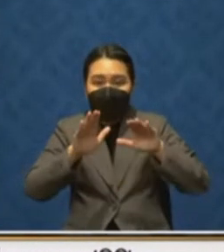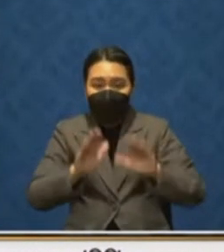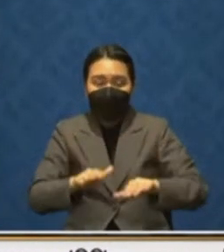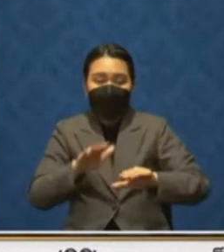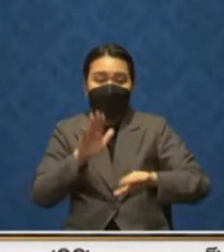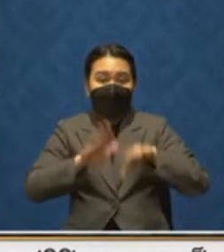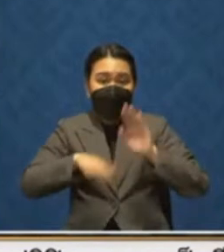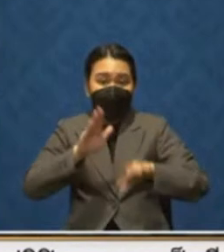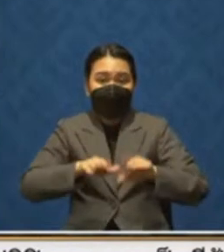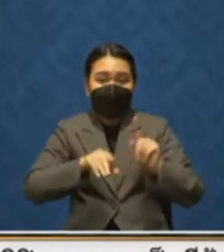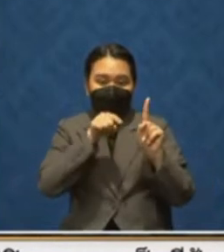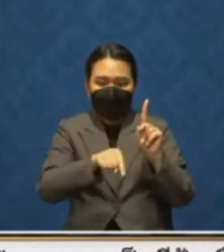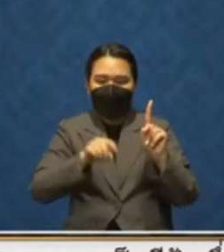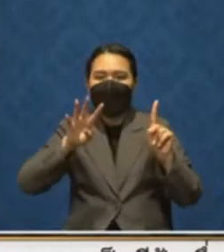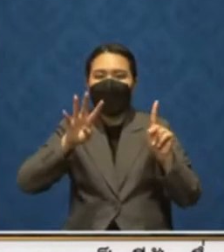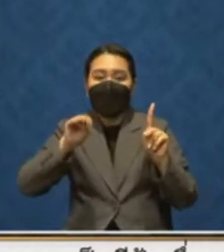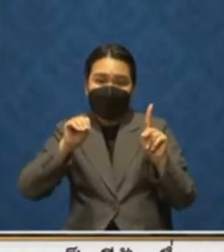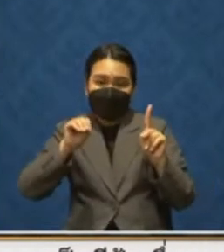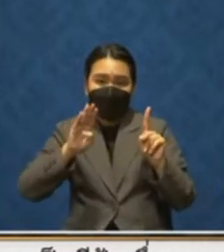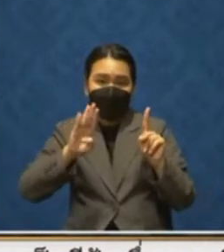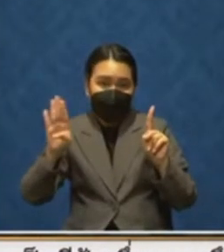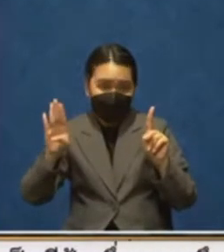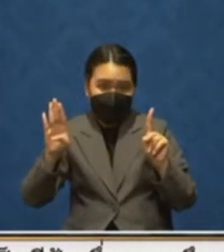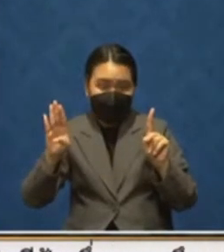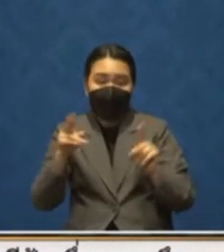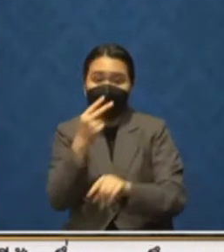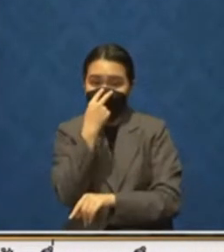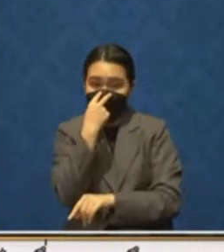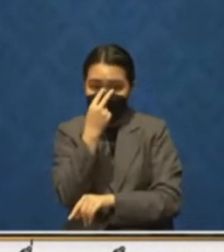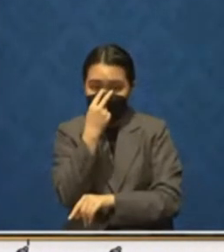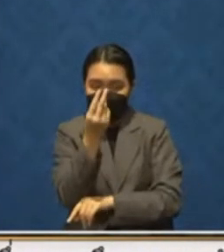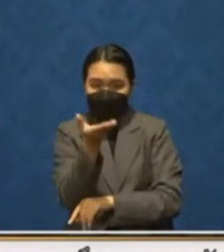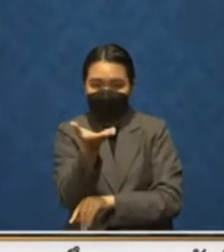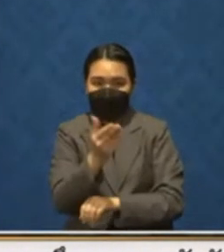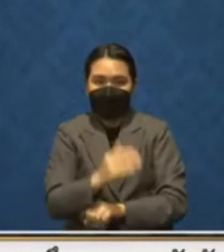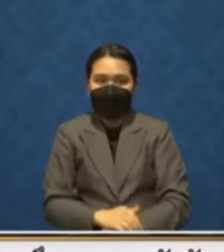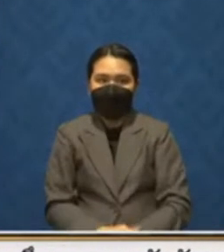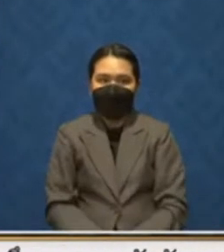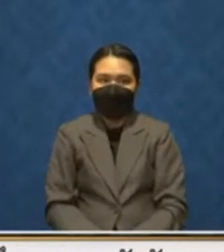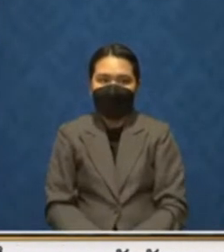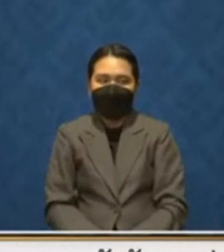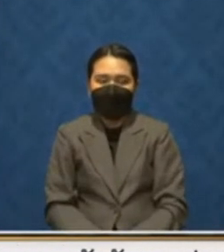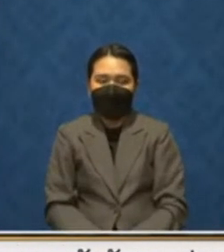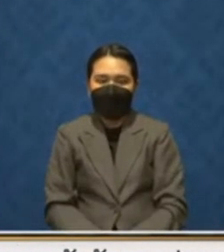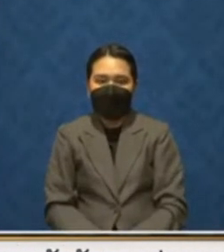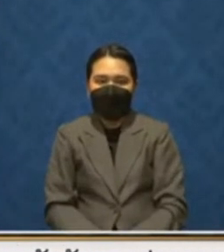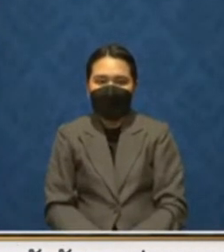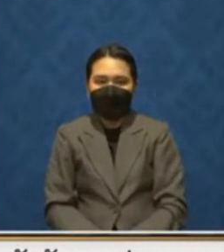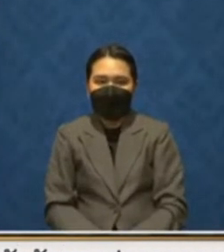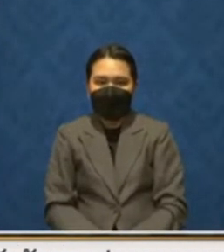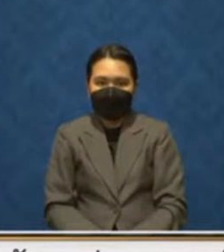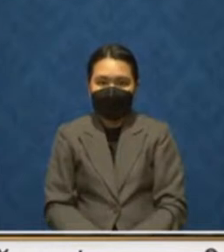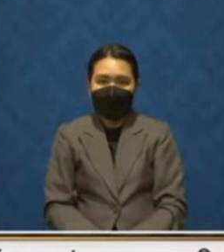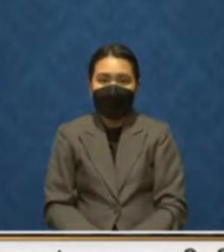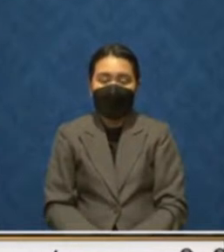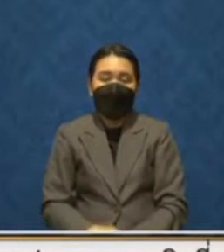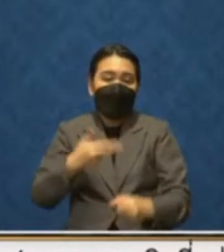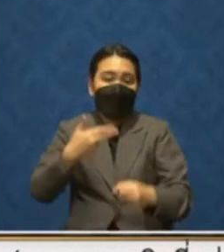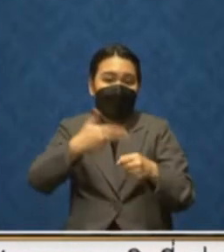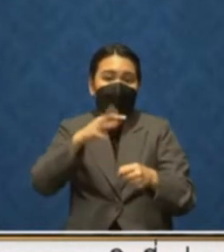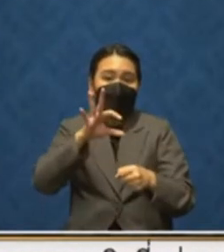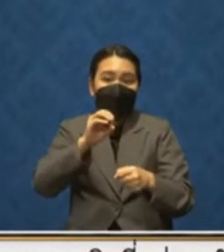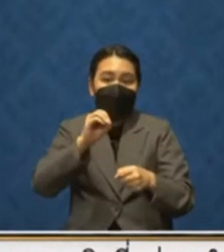บาท 40สนับสนุกราฟิกนี้นะแก๊สโซฮอล์ 95 E20